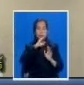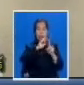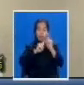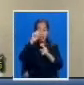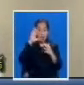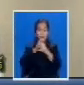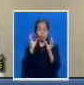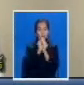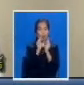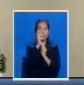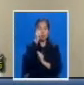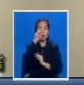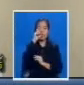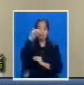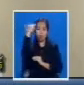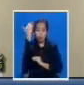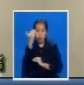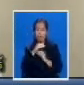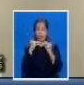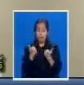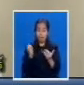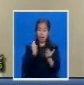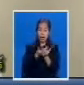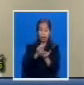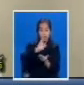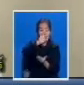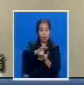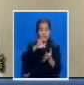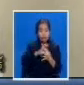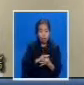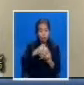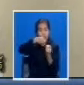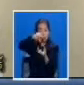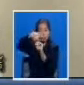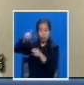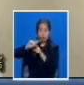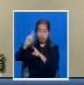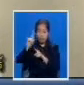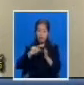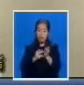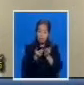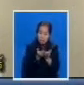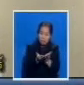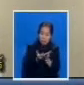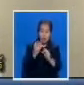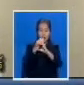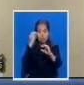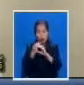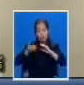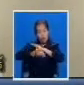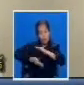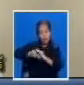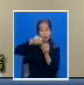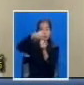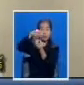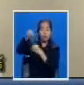ศรษฐกิจนะครับที่สำคัญที่สุดก็คือการลงทุนในการขนส่งระบบรางซึ่งสัปดาห์ที่แล้วผมก็ได้มาพูดคุยหลังจากที่ได้ไปเยือน